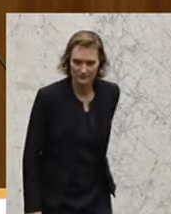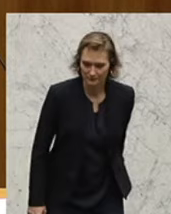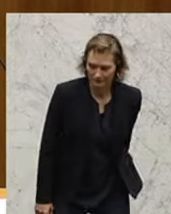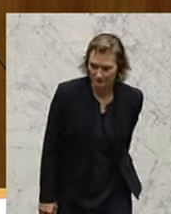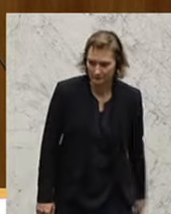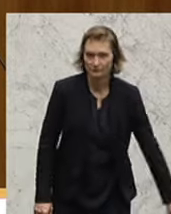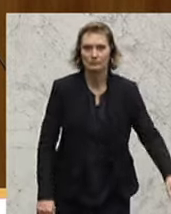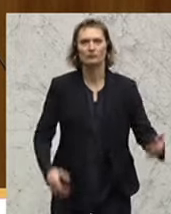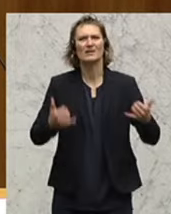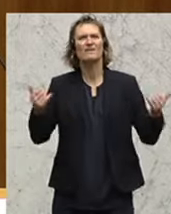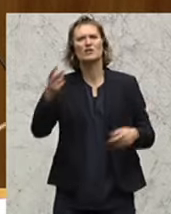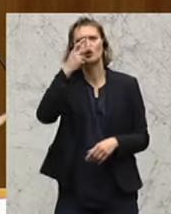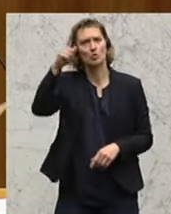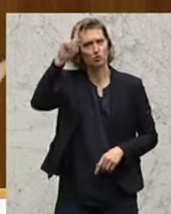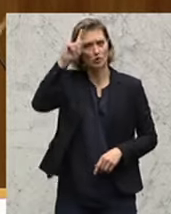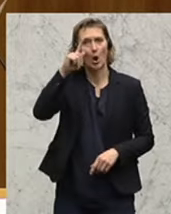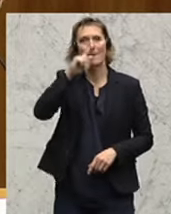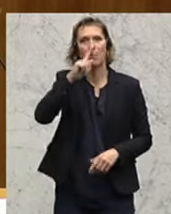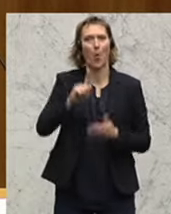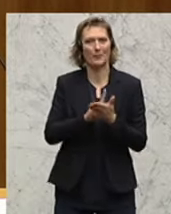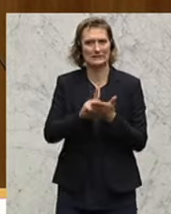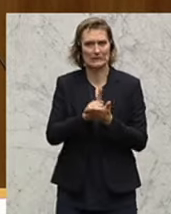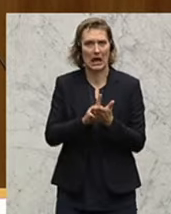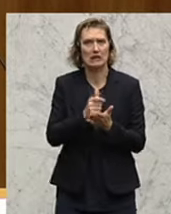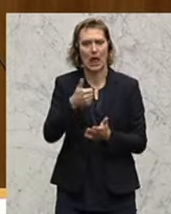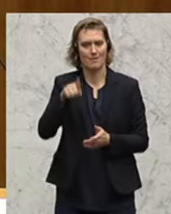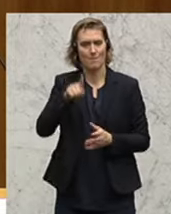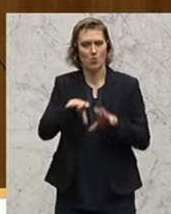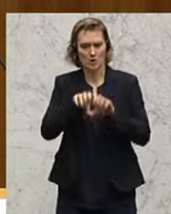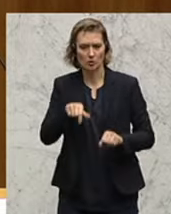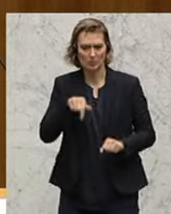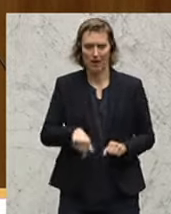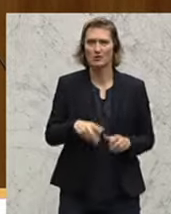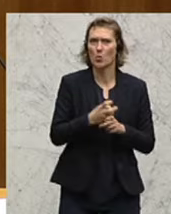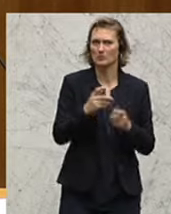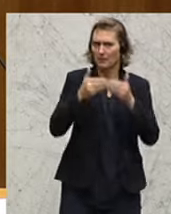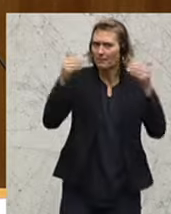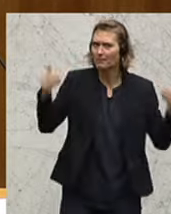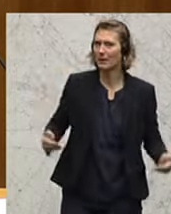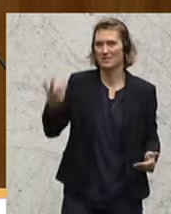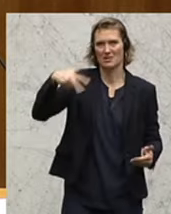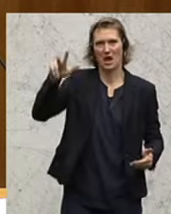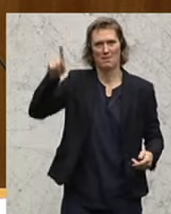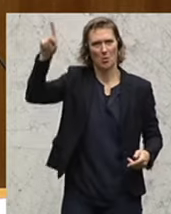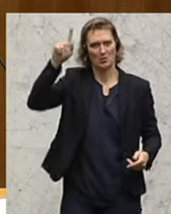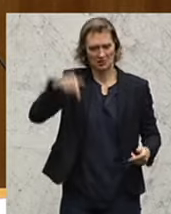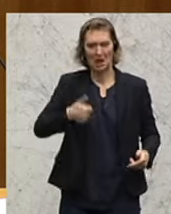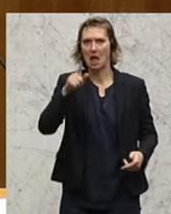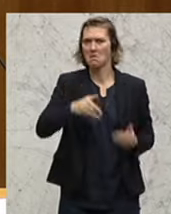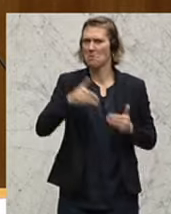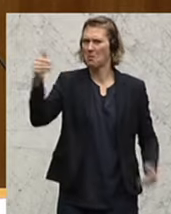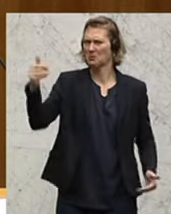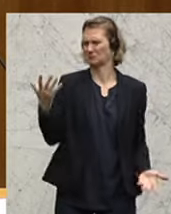einem Mitarbeiter auf 3 Monate vereinbaren, bei uns 1 Monat. Es gibt also ganz viel zu tun beim restriktiven Arbeitsrecht. Kommen wir zu den älteren Arbeitnehmern. Ich